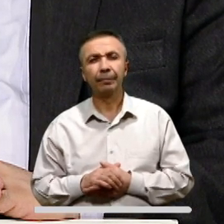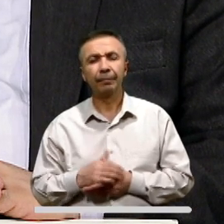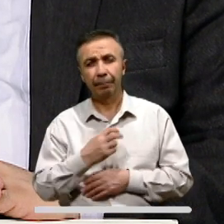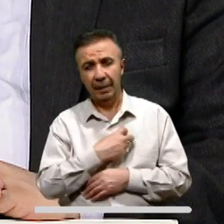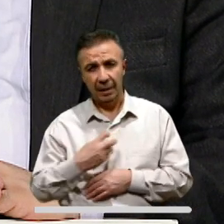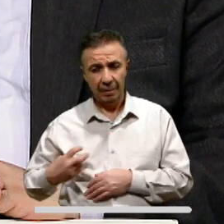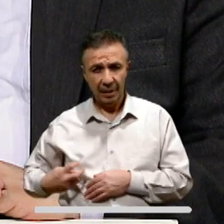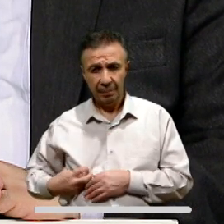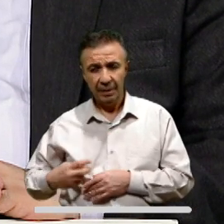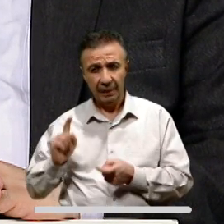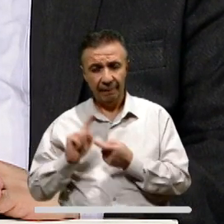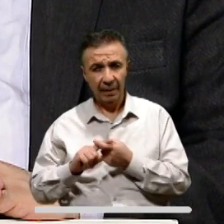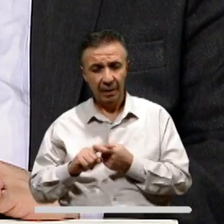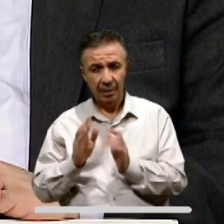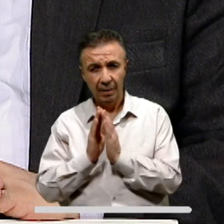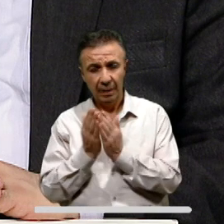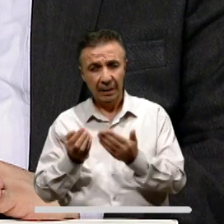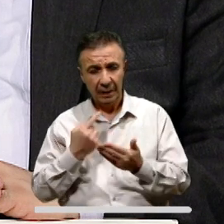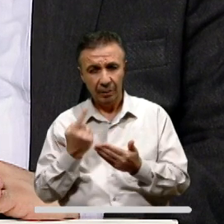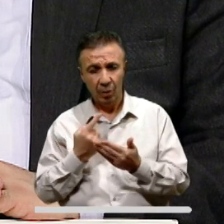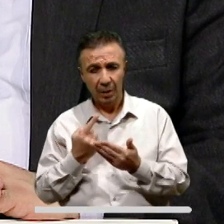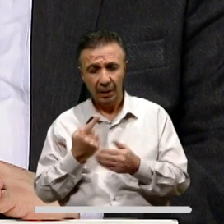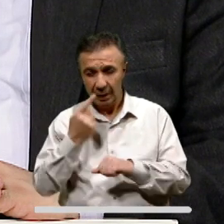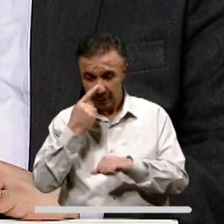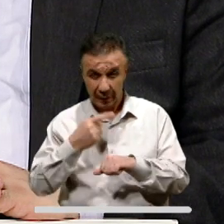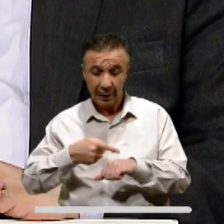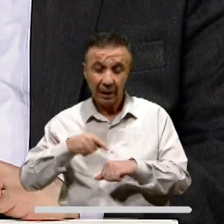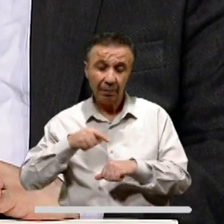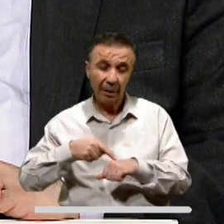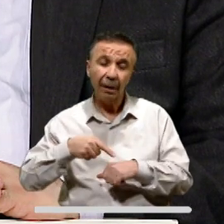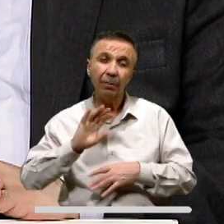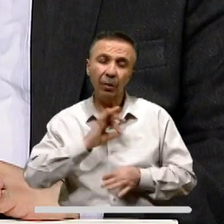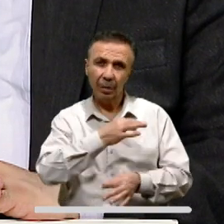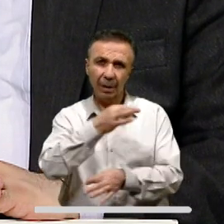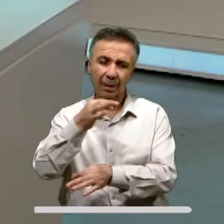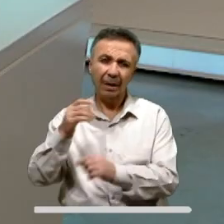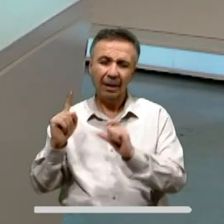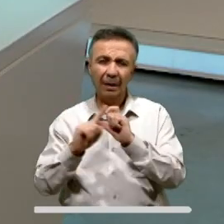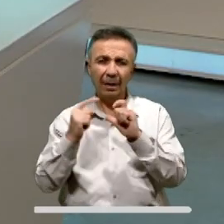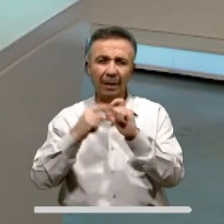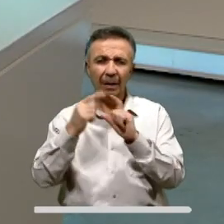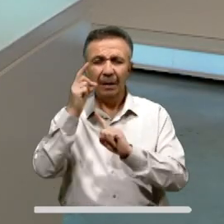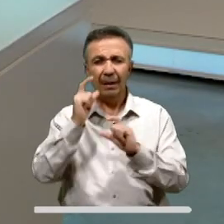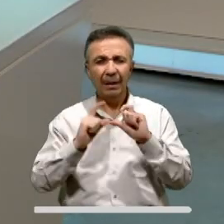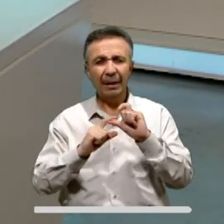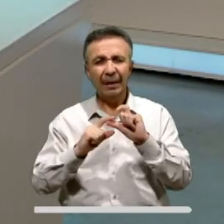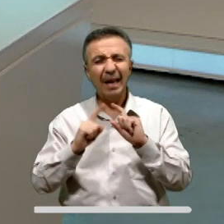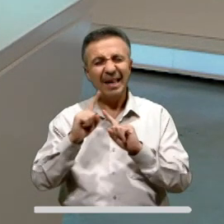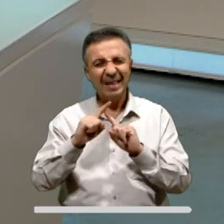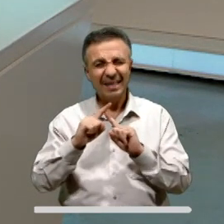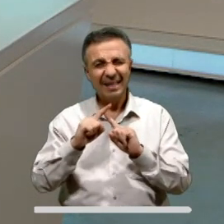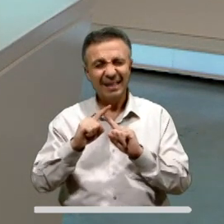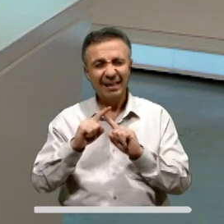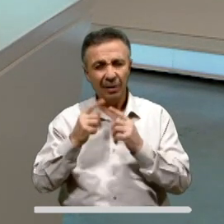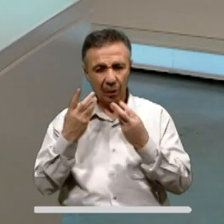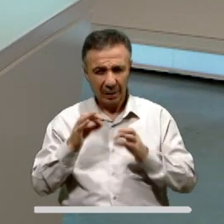kitabı biliyorsunuz reddediyorlar. Hani kabul etmiyorlar deistler. Soralım İsa Bey. Bunları Allah'ın bize